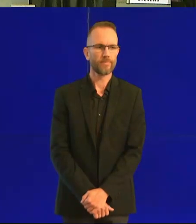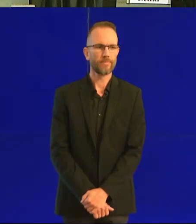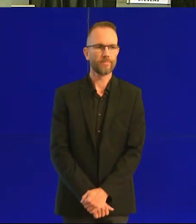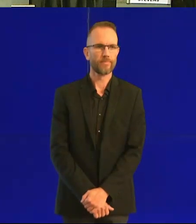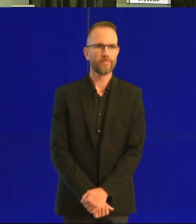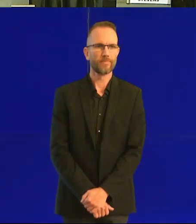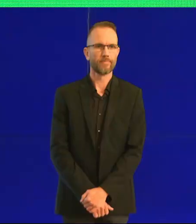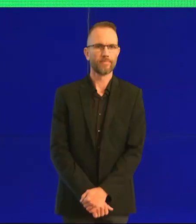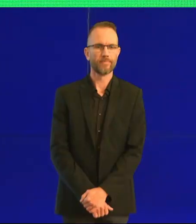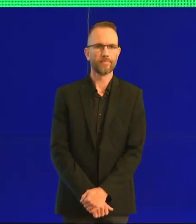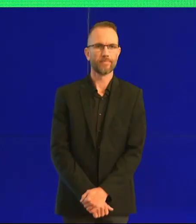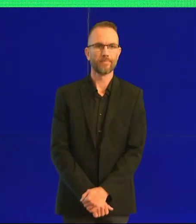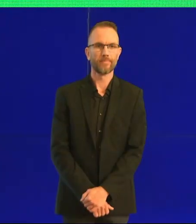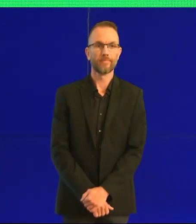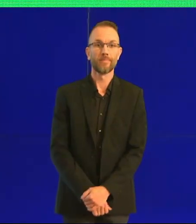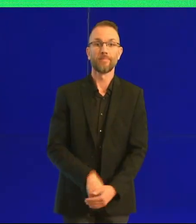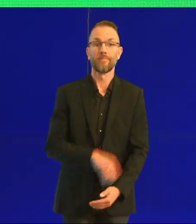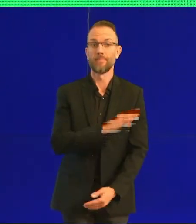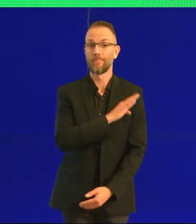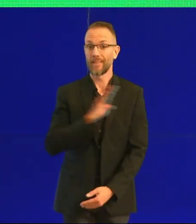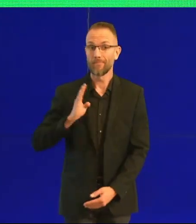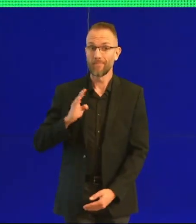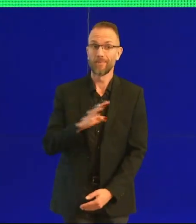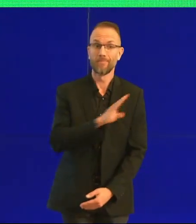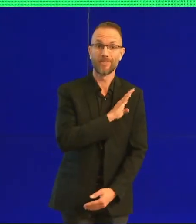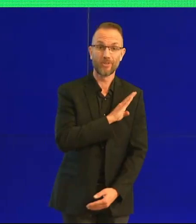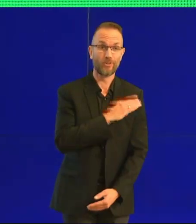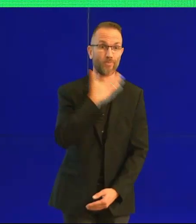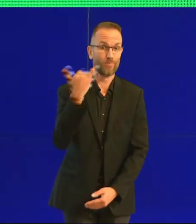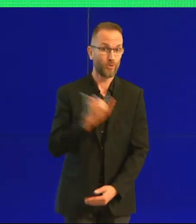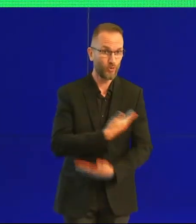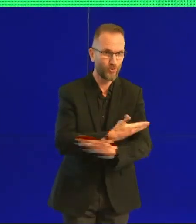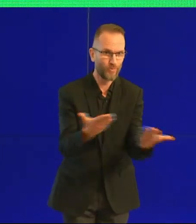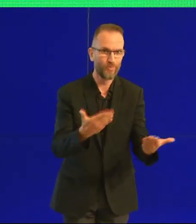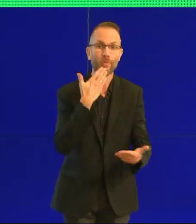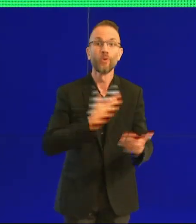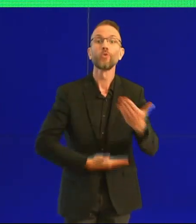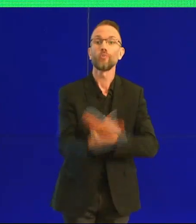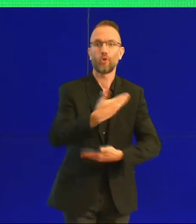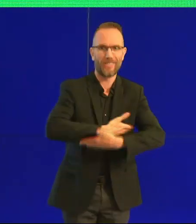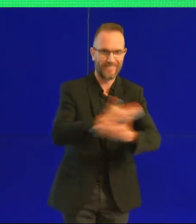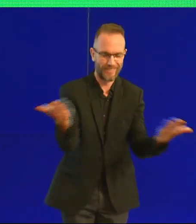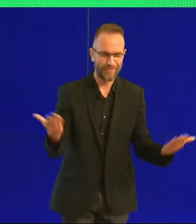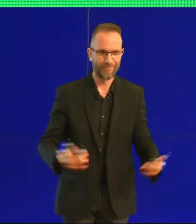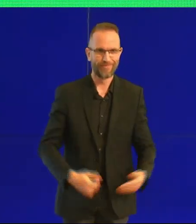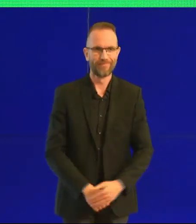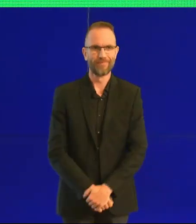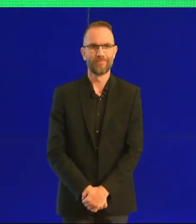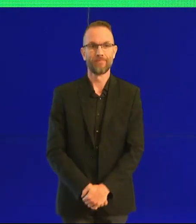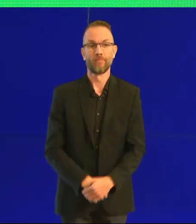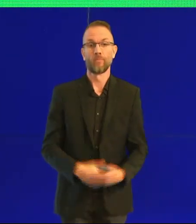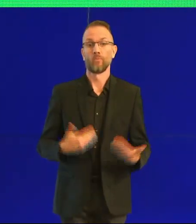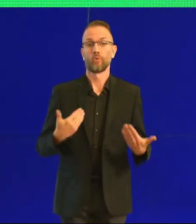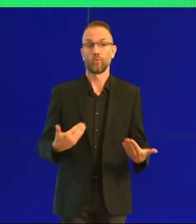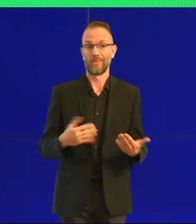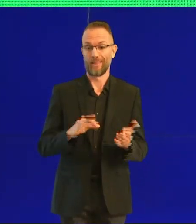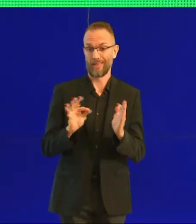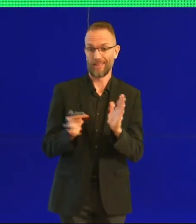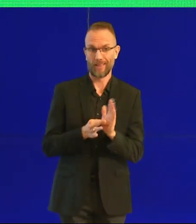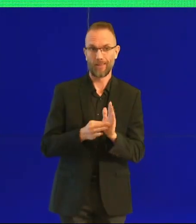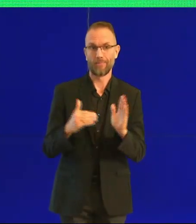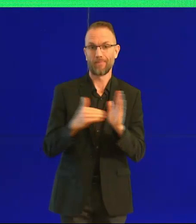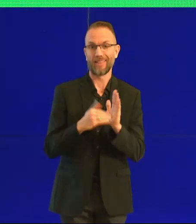madame messieurs bonjour j'ai mangé une hydre in on est mardi 14 avril j'espère que